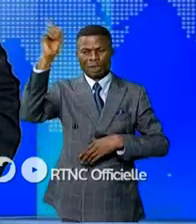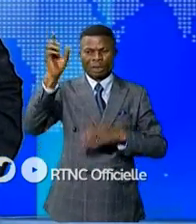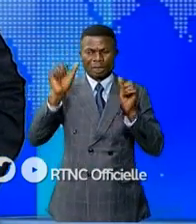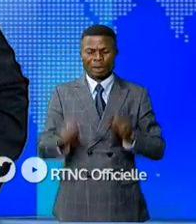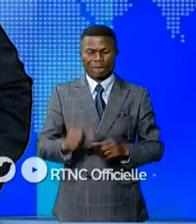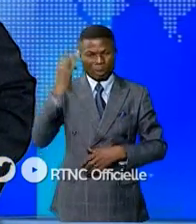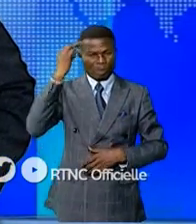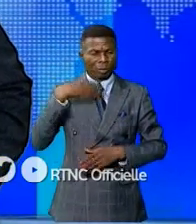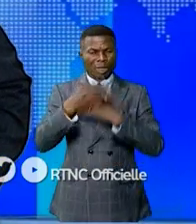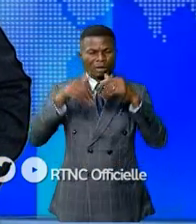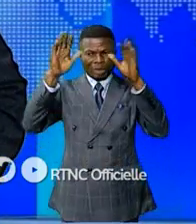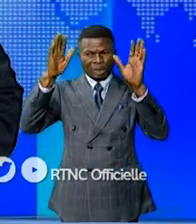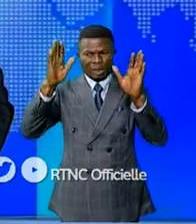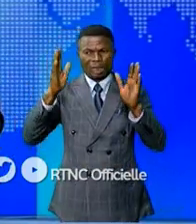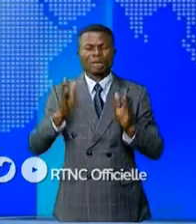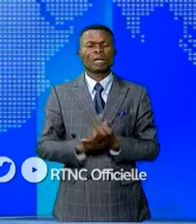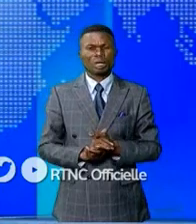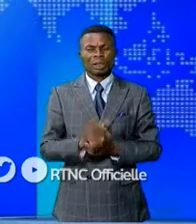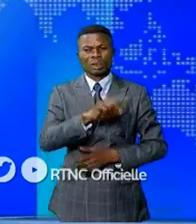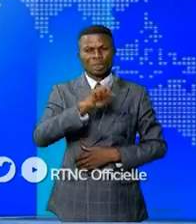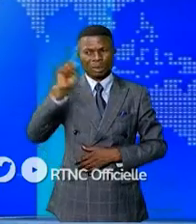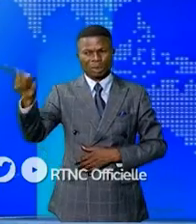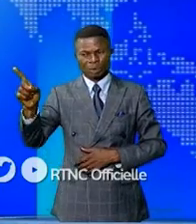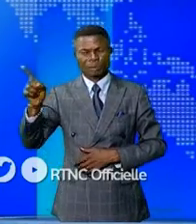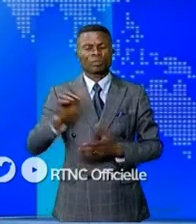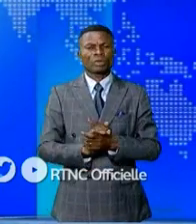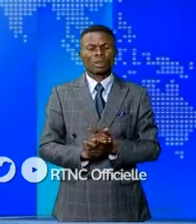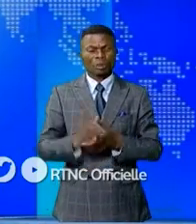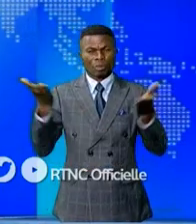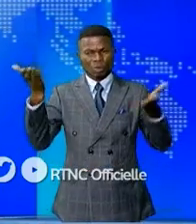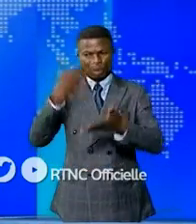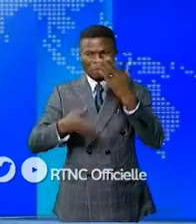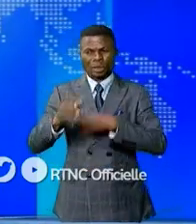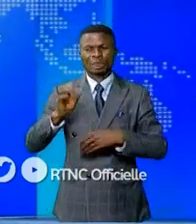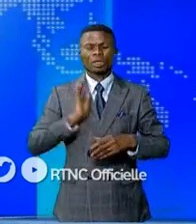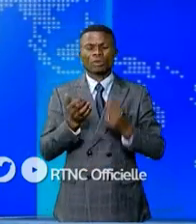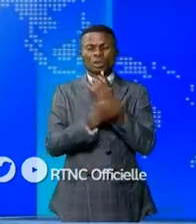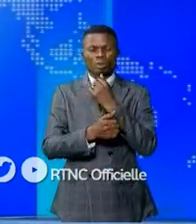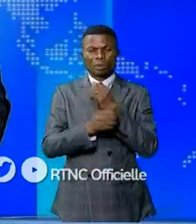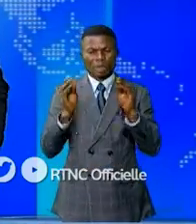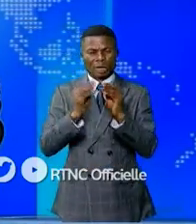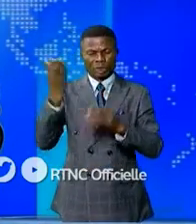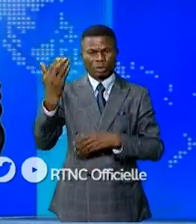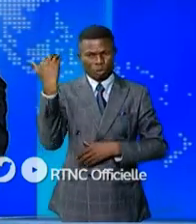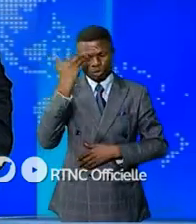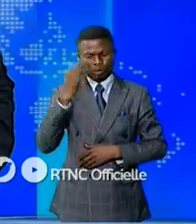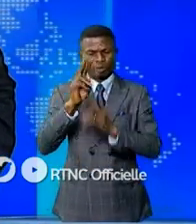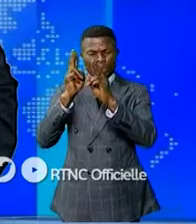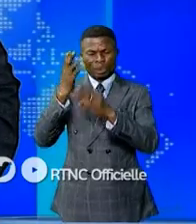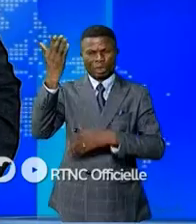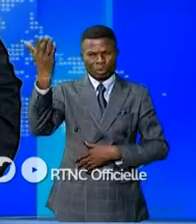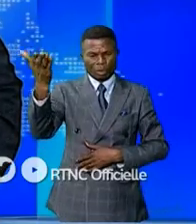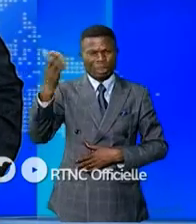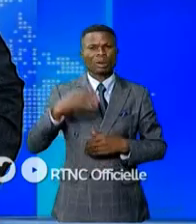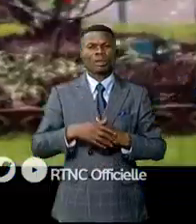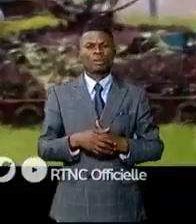ministre des Affaires étrangères, Marie Ntumba Nzeza, qui porte la voix de la RDC à ses assises. Reportage de notre envoyé spécial,